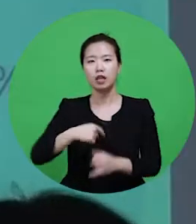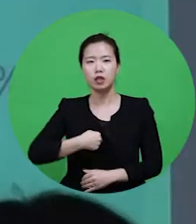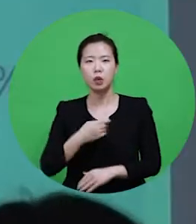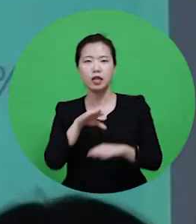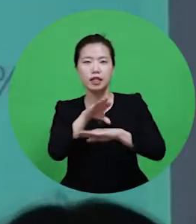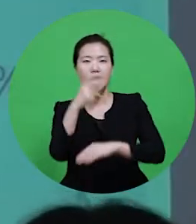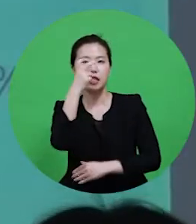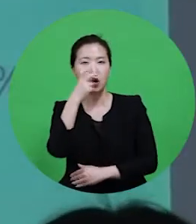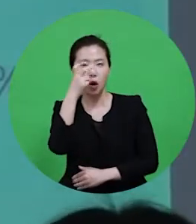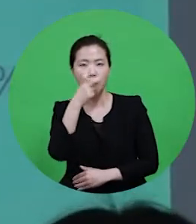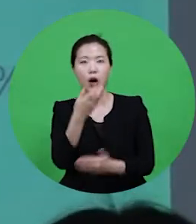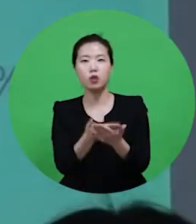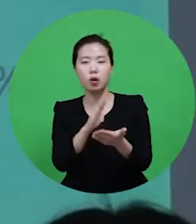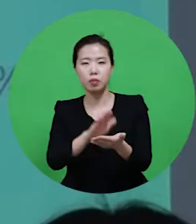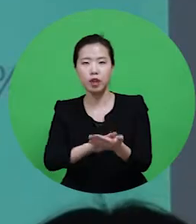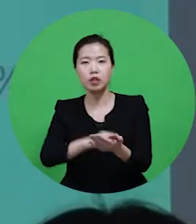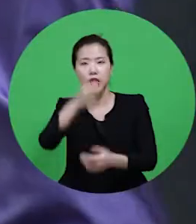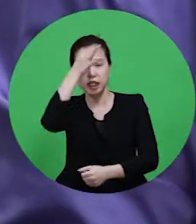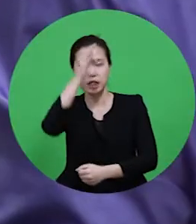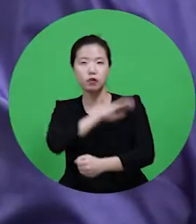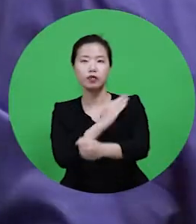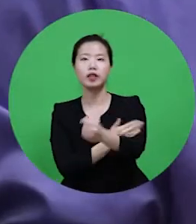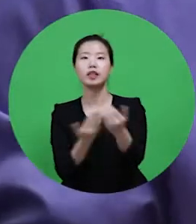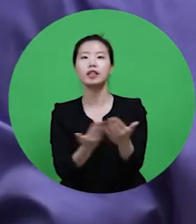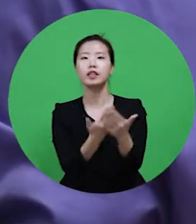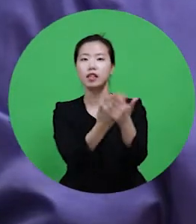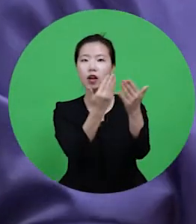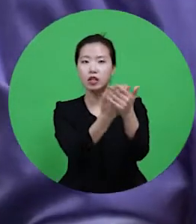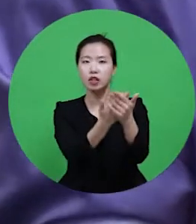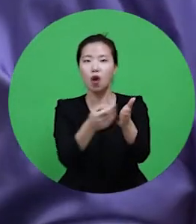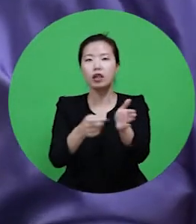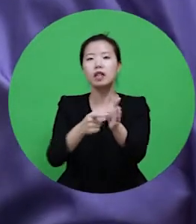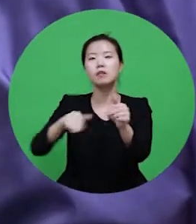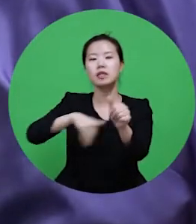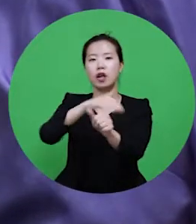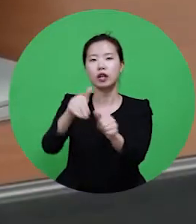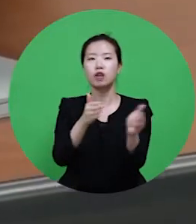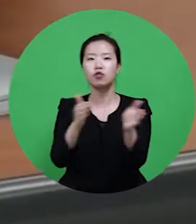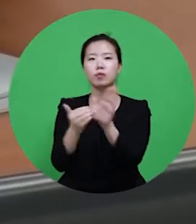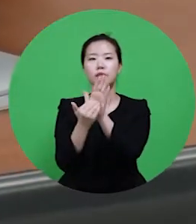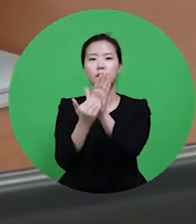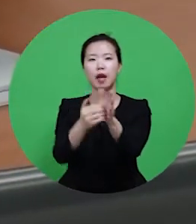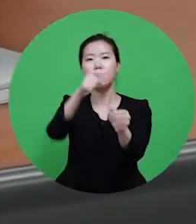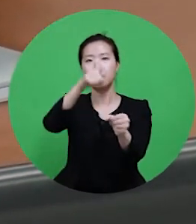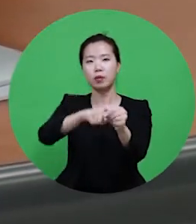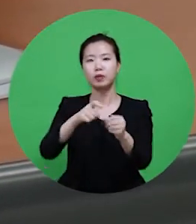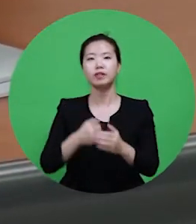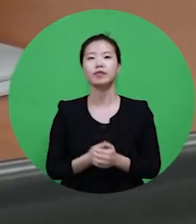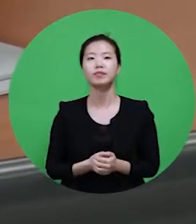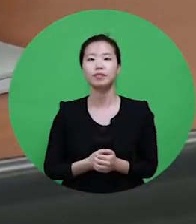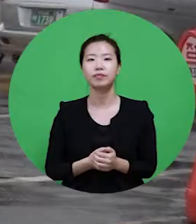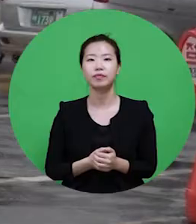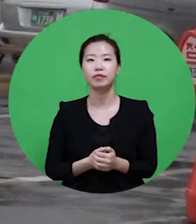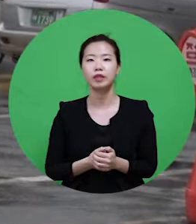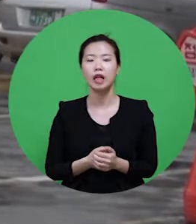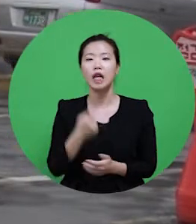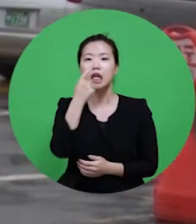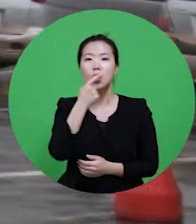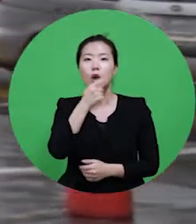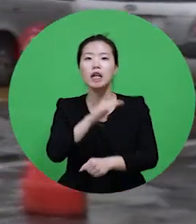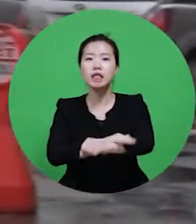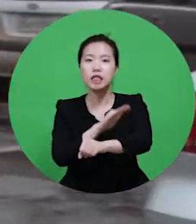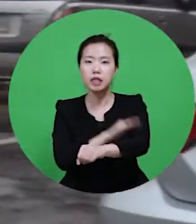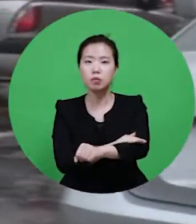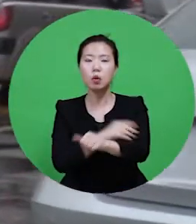스스로 자동차를 점검하고 정비할 수 있는 능력을 길러 긴급 상황에 대비할 수 있도록 마련됐는데요.